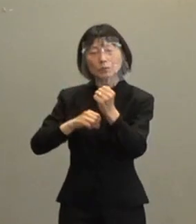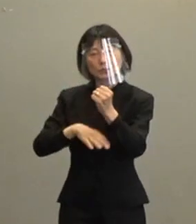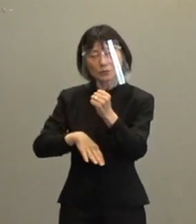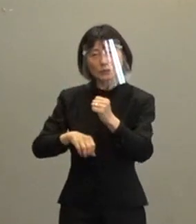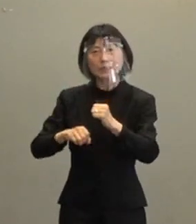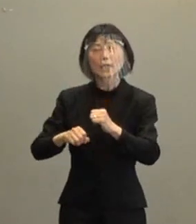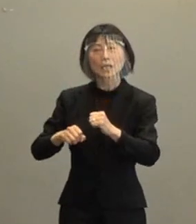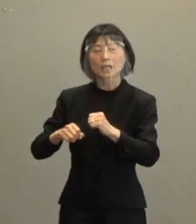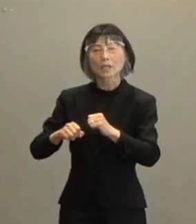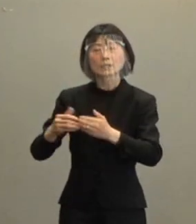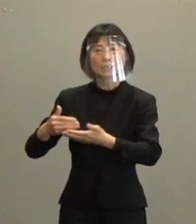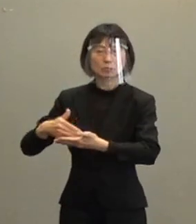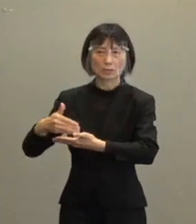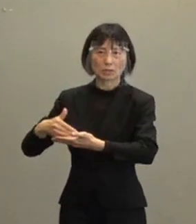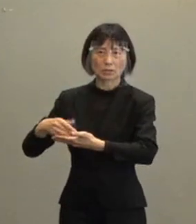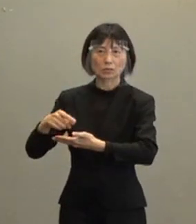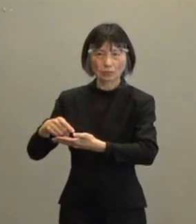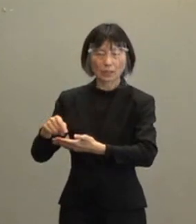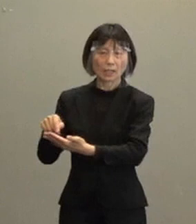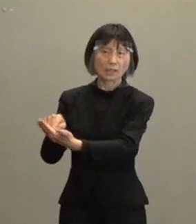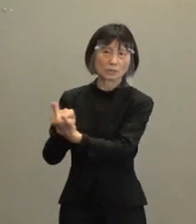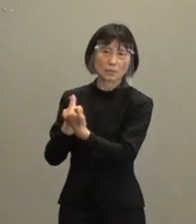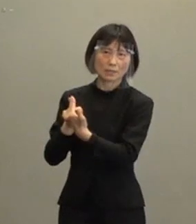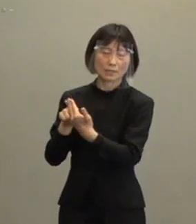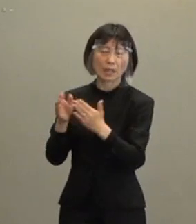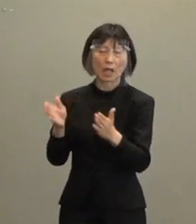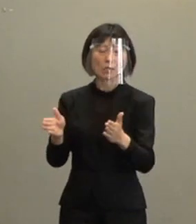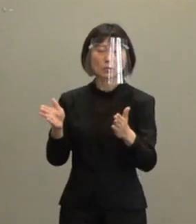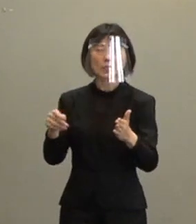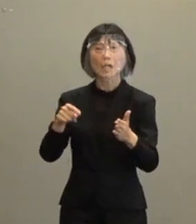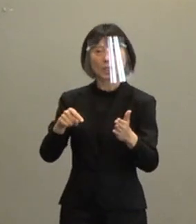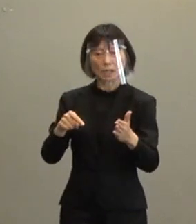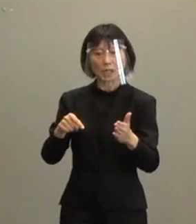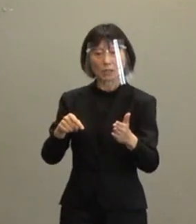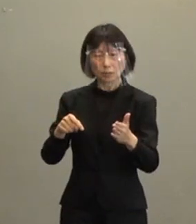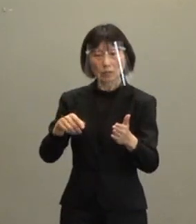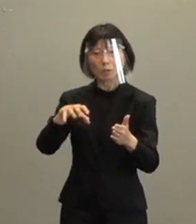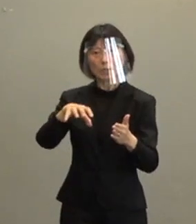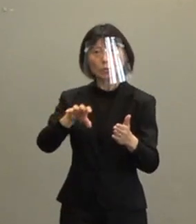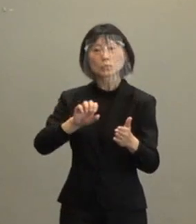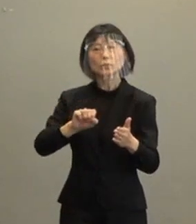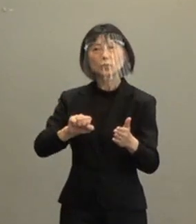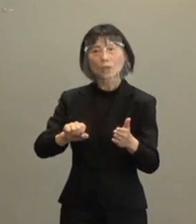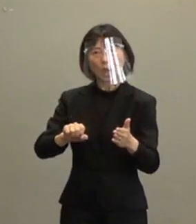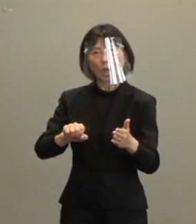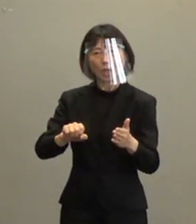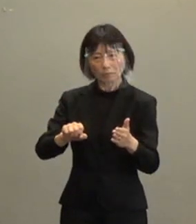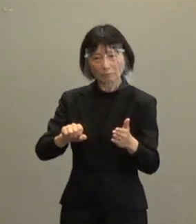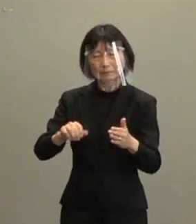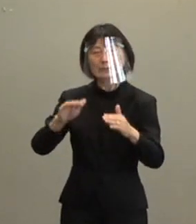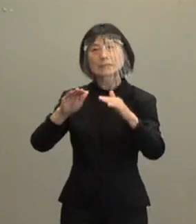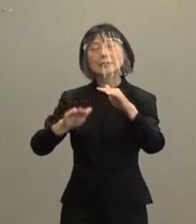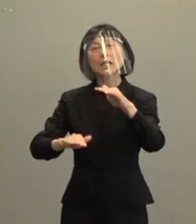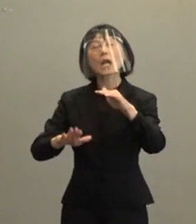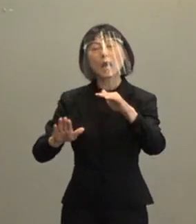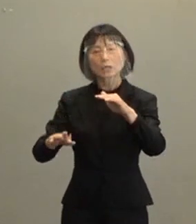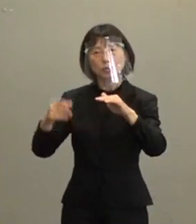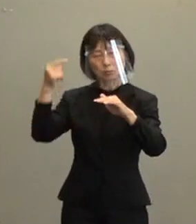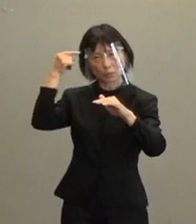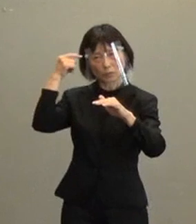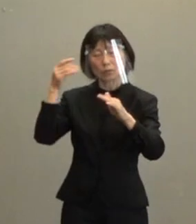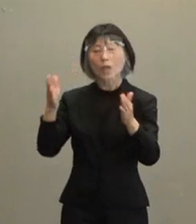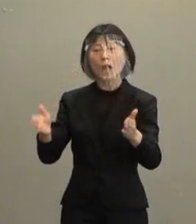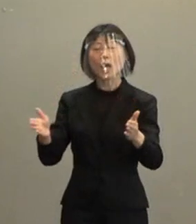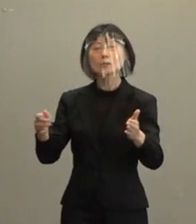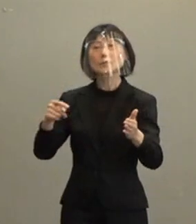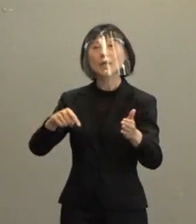た中でその示された範囲の中でどのポジションを取るかっていうのでかなりの差があるわけですね。その範囲